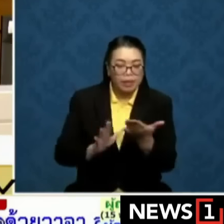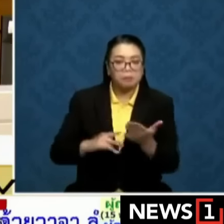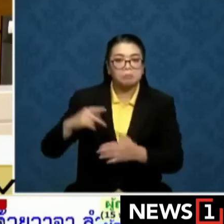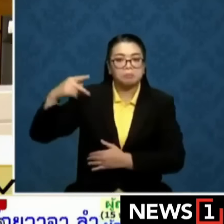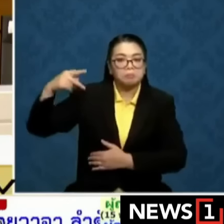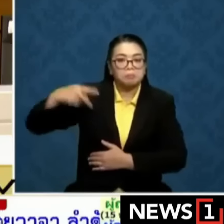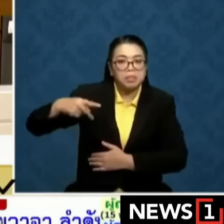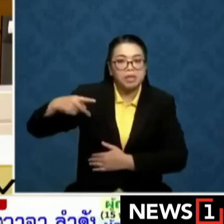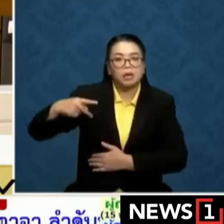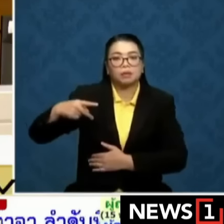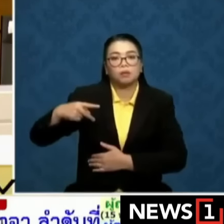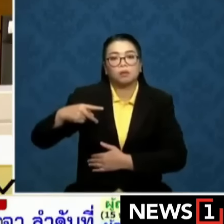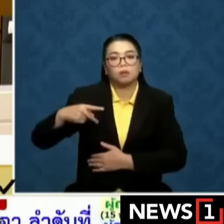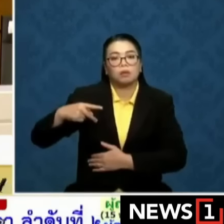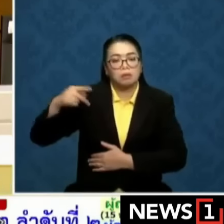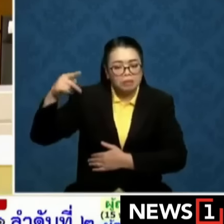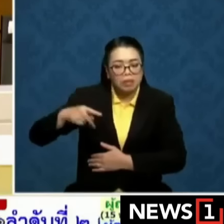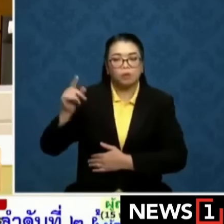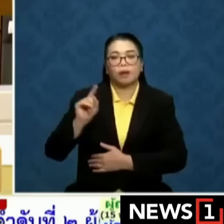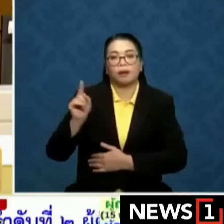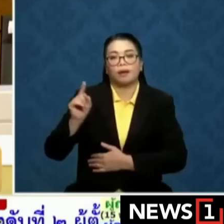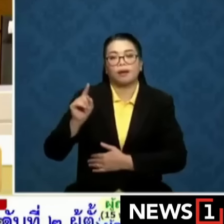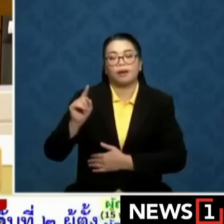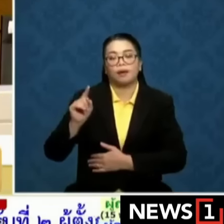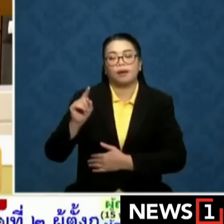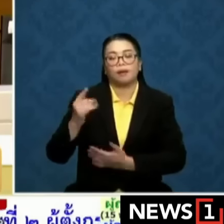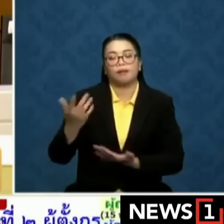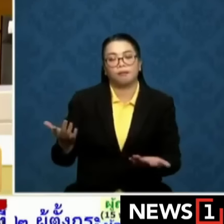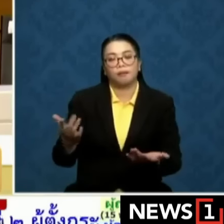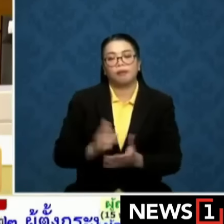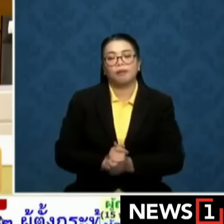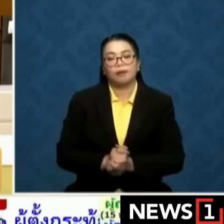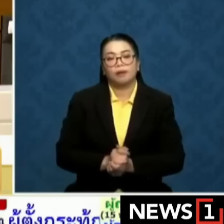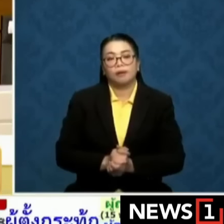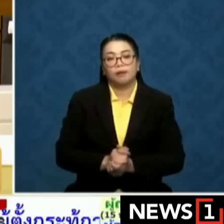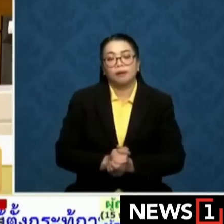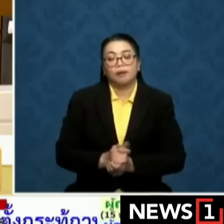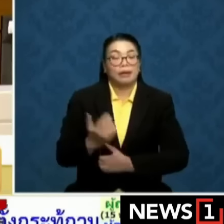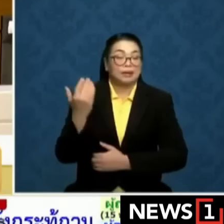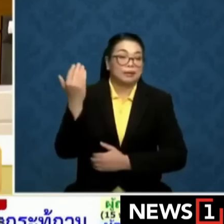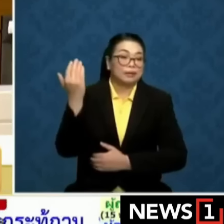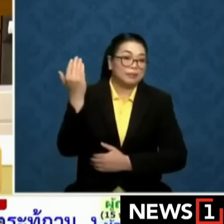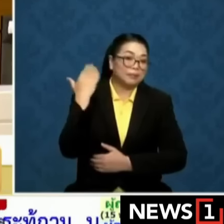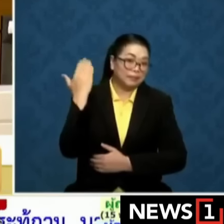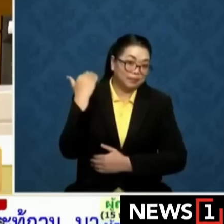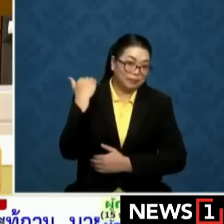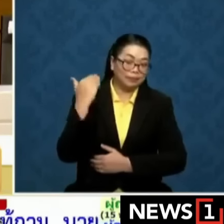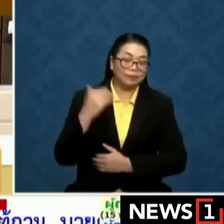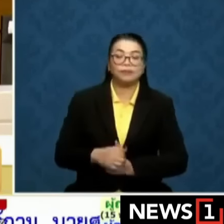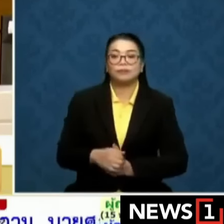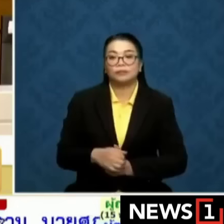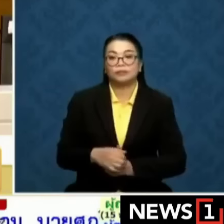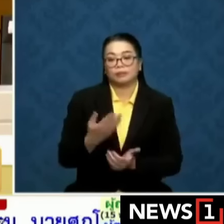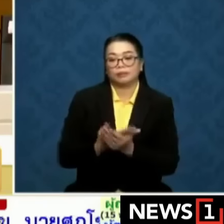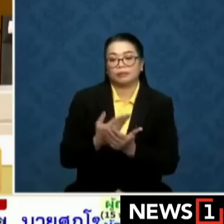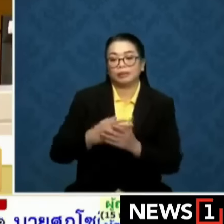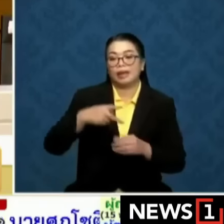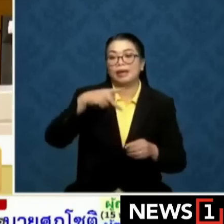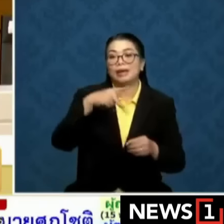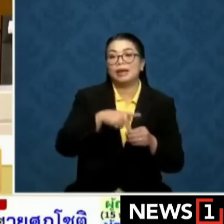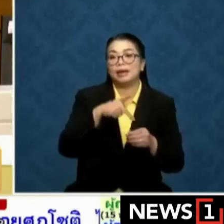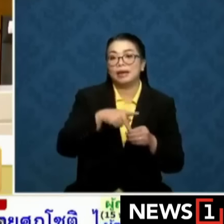กันประเทศไทยพิเศษกว่าที่อื่นเพราะในอดีตที่ผ่านมาเนี่ยแก๊สโซฮอลถูกกว่าน้ำมันเลยมีนโยบายช่วยเหลือเกษตรกรวันนี้นโยบายดังกล่